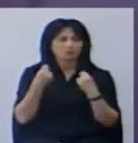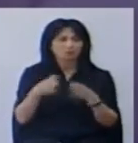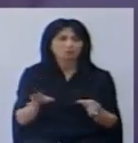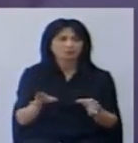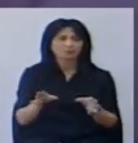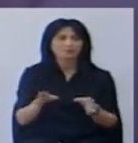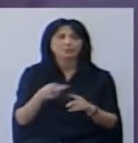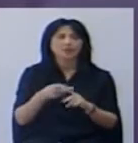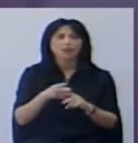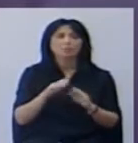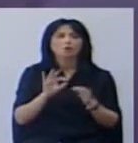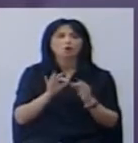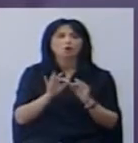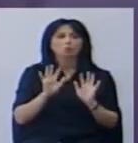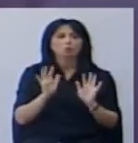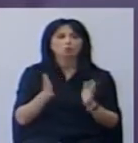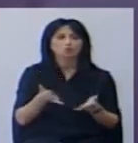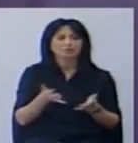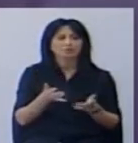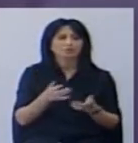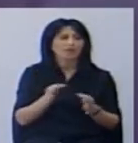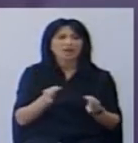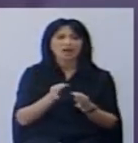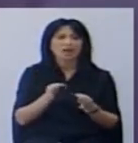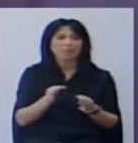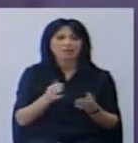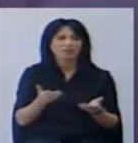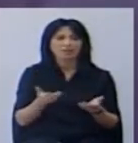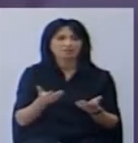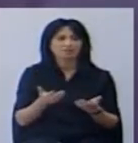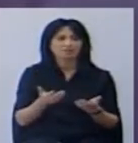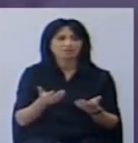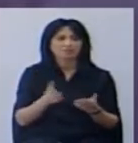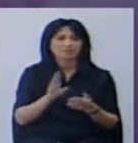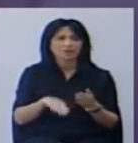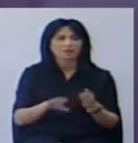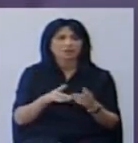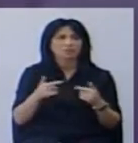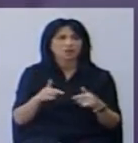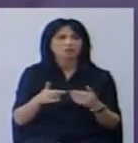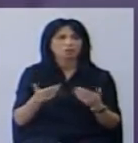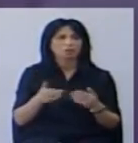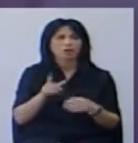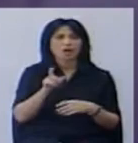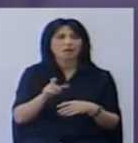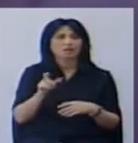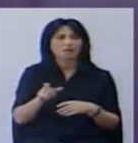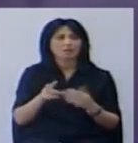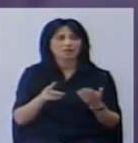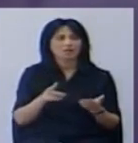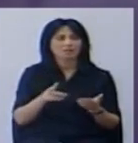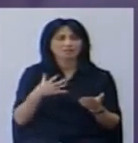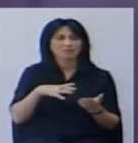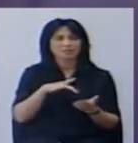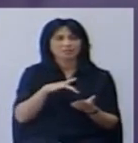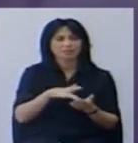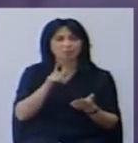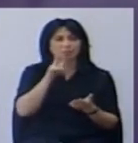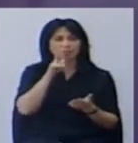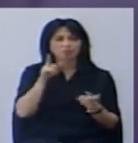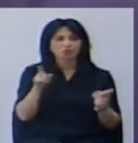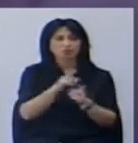იხარჯებოდა. ამ კონკრეტულ შემთხვევაში არაფერი არ შეძინა, გარდა იმისა, რომ პრაქტიკულად ადამიანები თბილისსა და